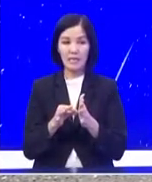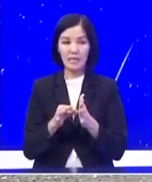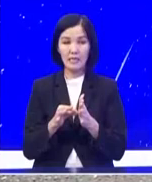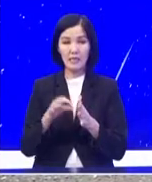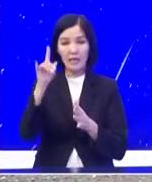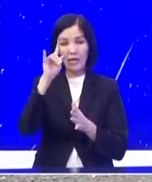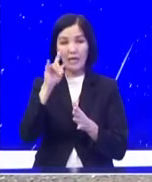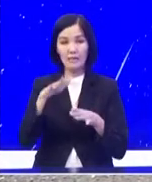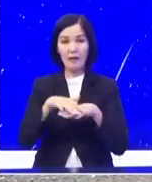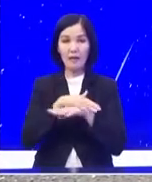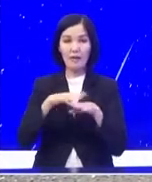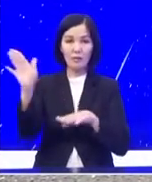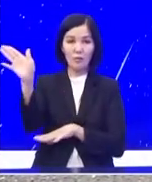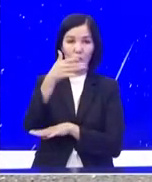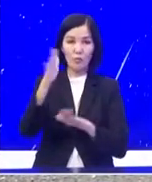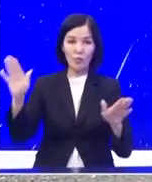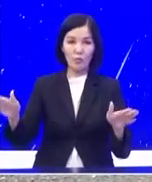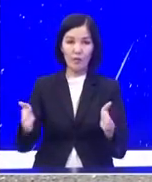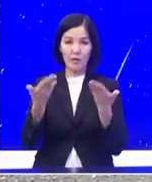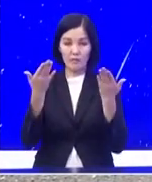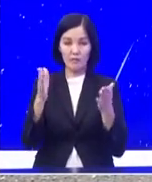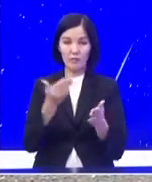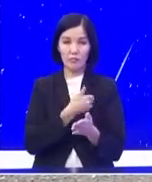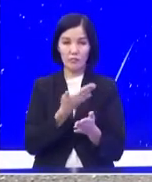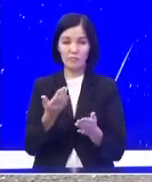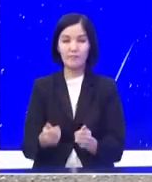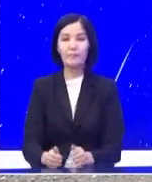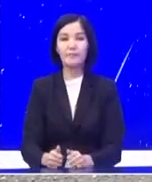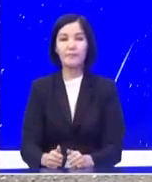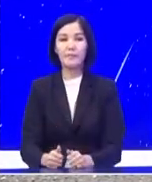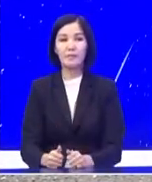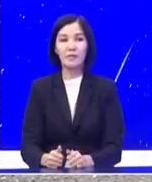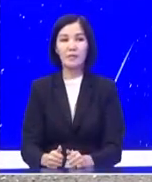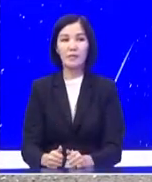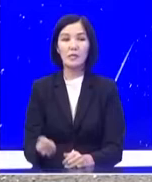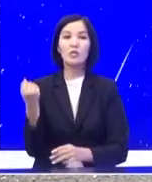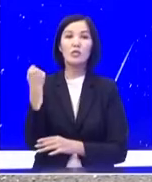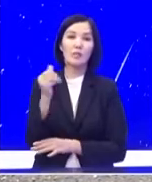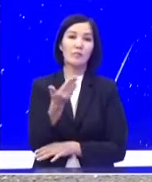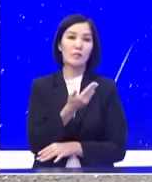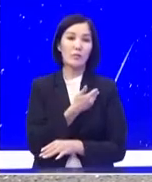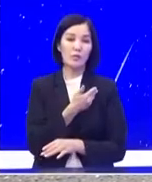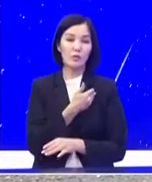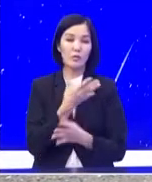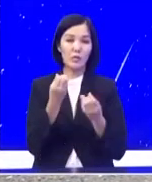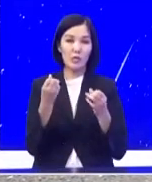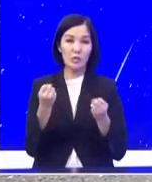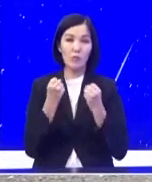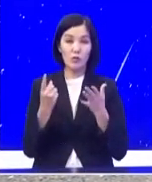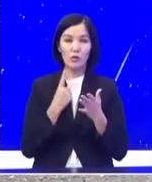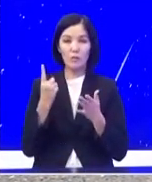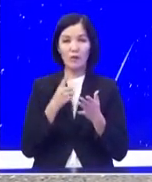қазақ халқымның көк байрақ туын басқа елдерде желбірету, яғни биікке көтеру. Және спорт шебері